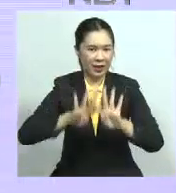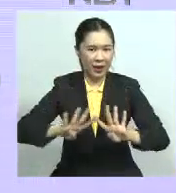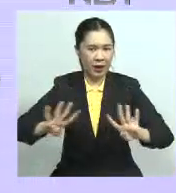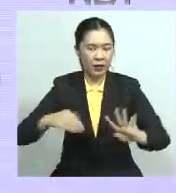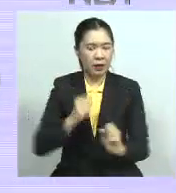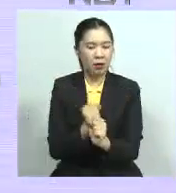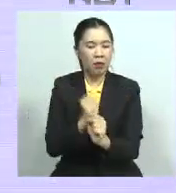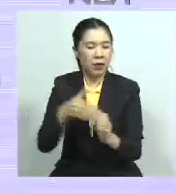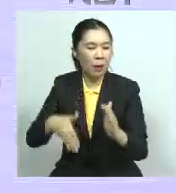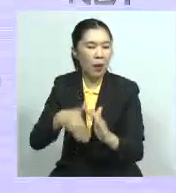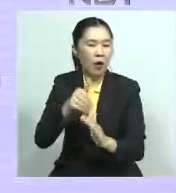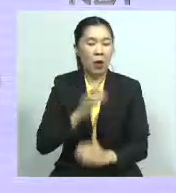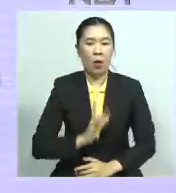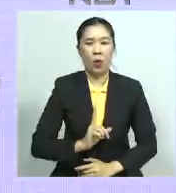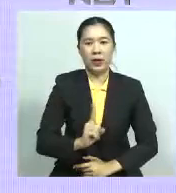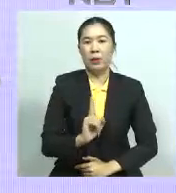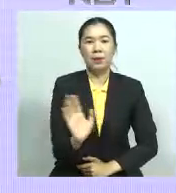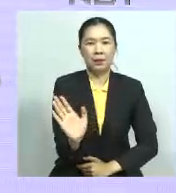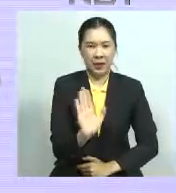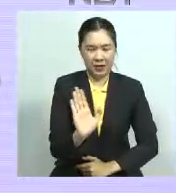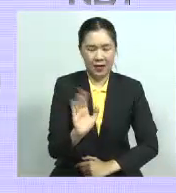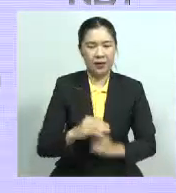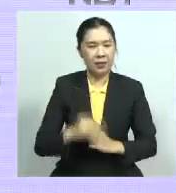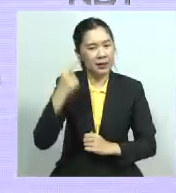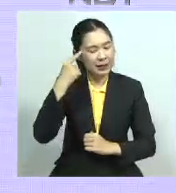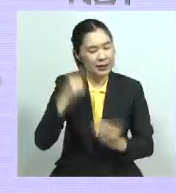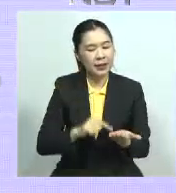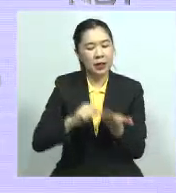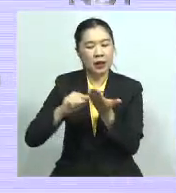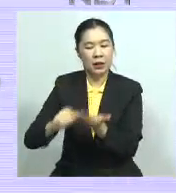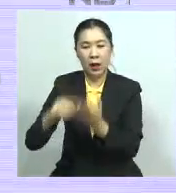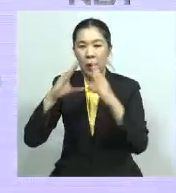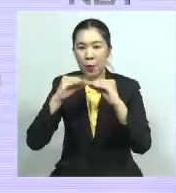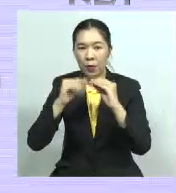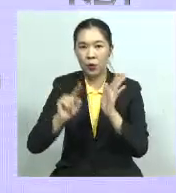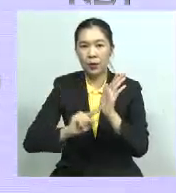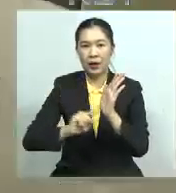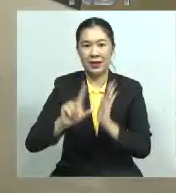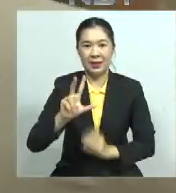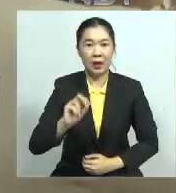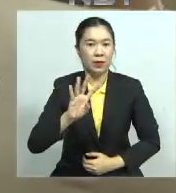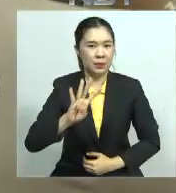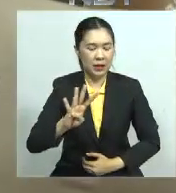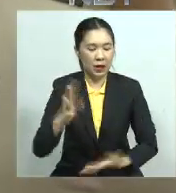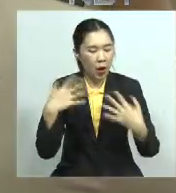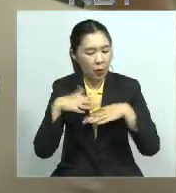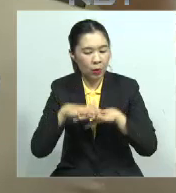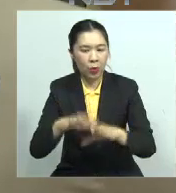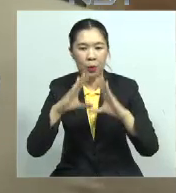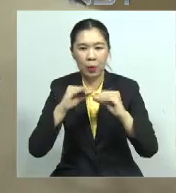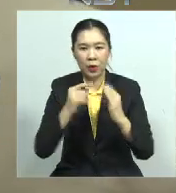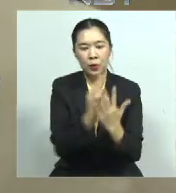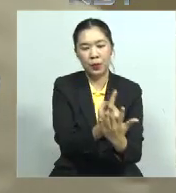ารถบรรลุผลได้เพียงลำพังซึ่งสะท้อนได้จากการนำเสนอผลลัพธ์การประชุมสุดยอดอาเซียนครั้งที่34เข้าร่วมการประชุมผู้น